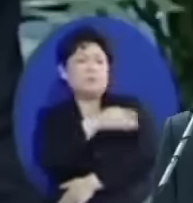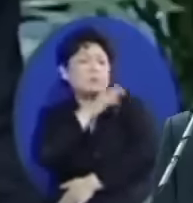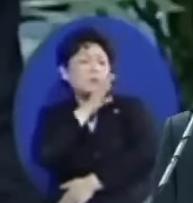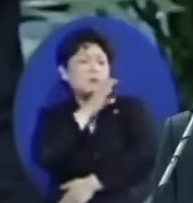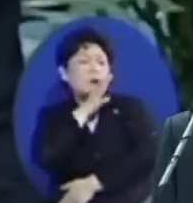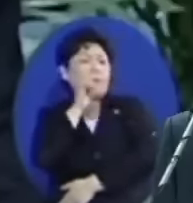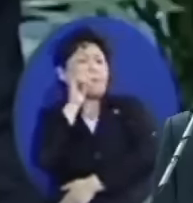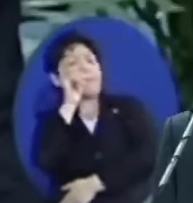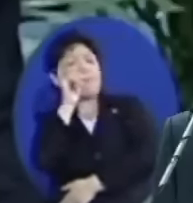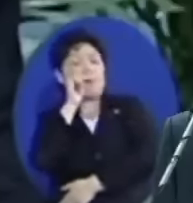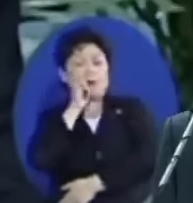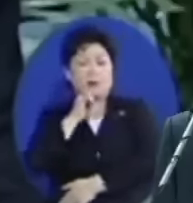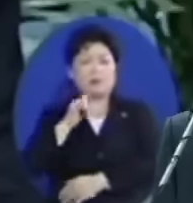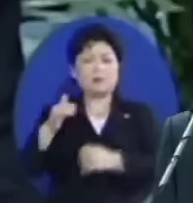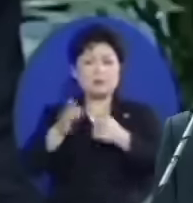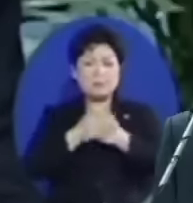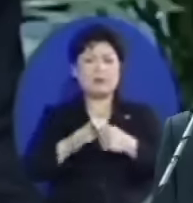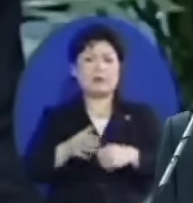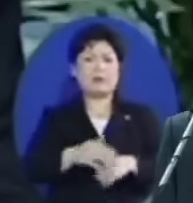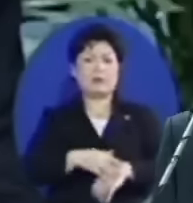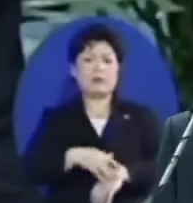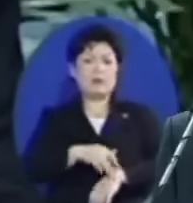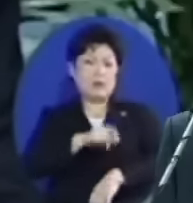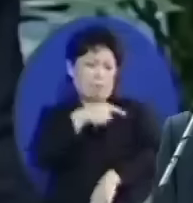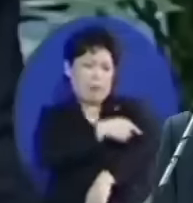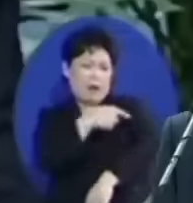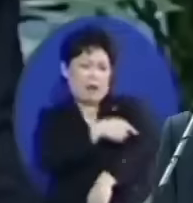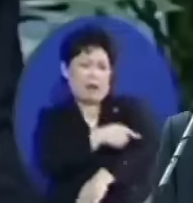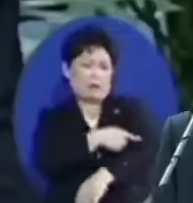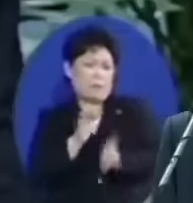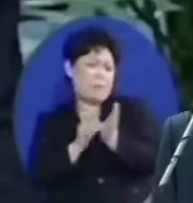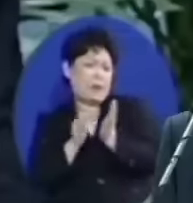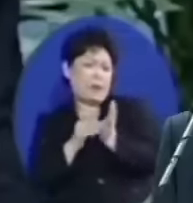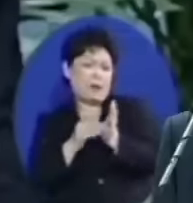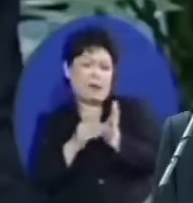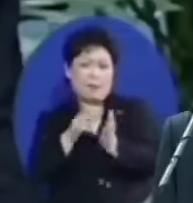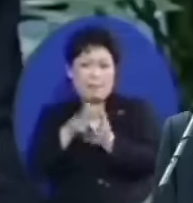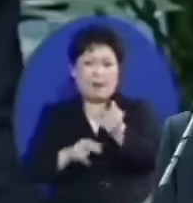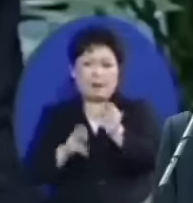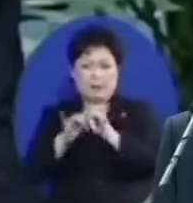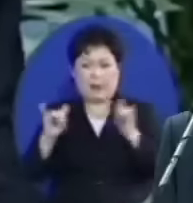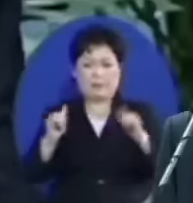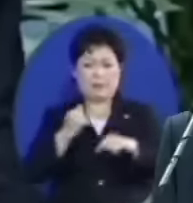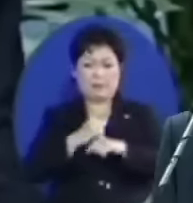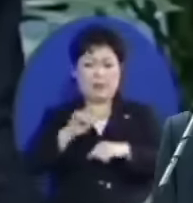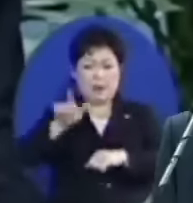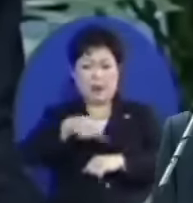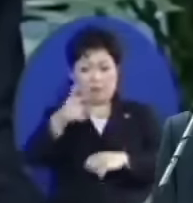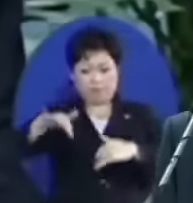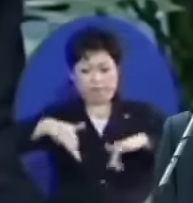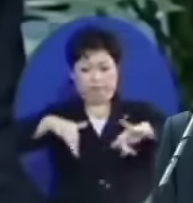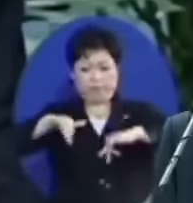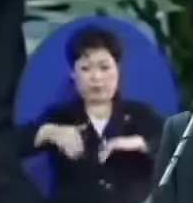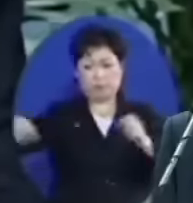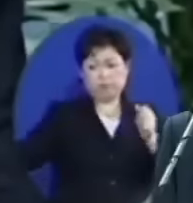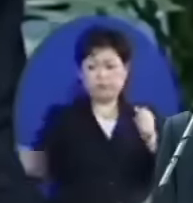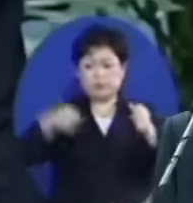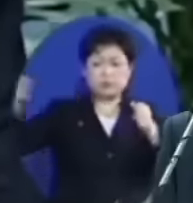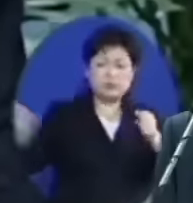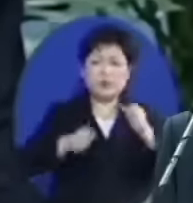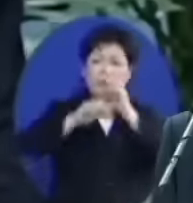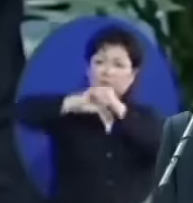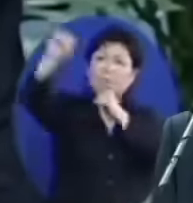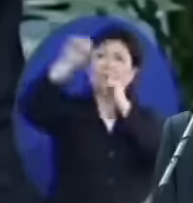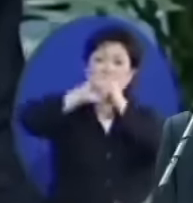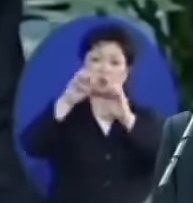맞았습니다. 그리고 마약 밀매업자가 되었었습니다. 하루는 길을 걸어가는데 길거리에서 북을 치고 나팔을